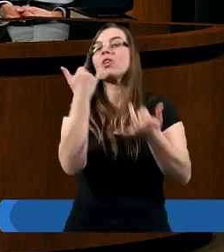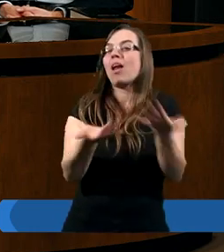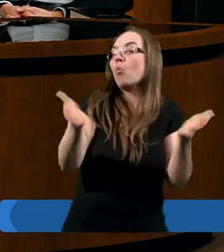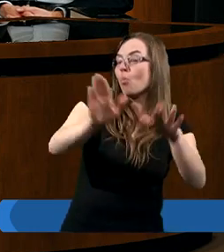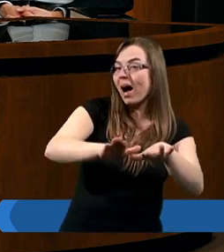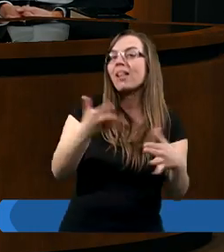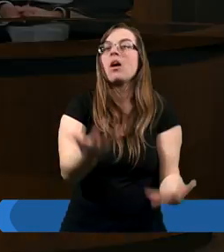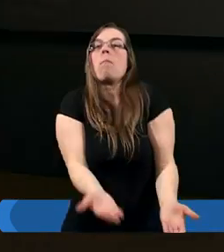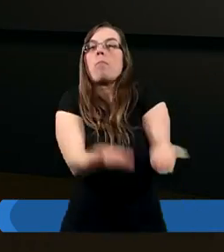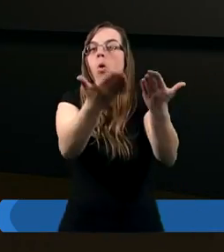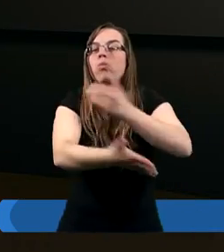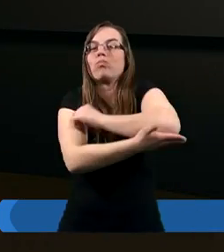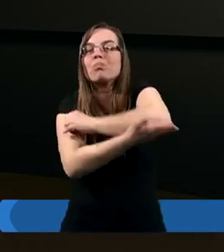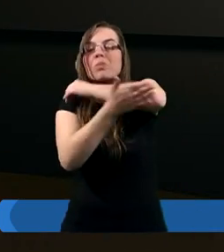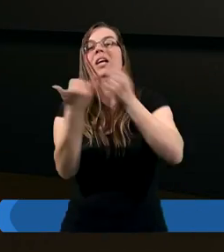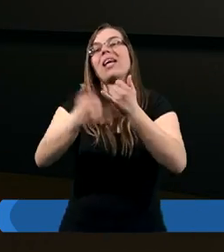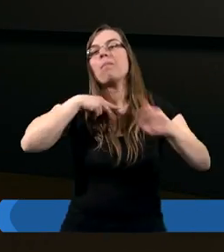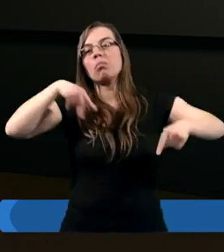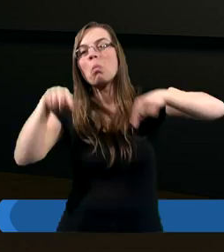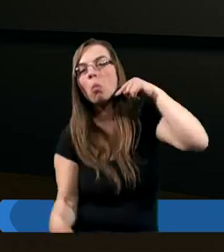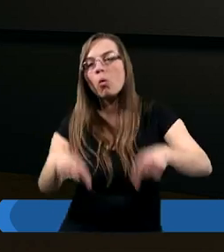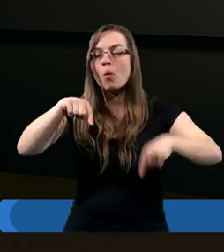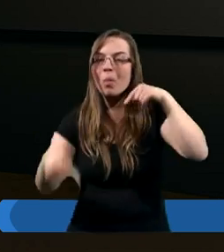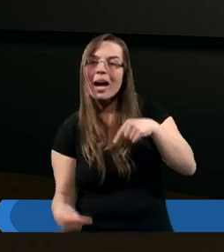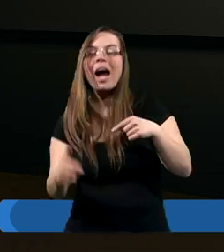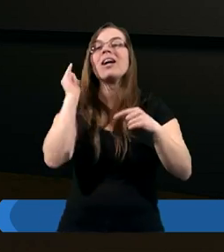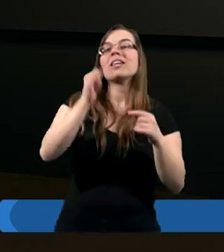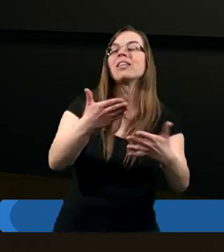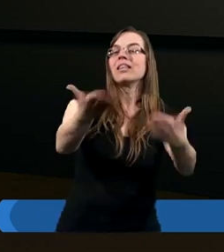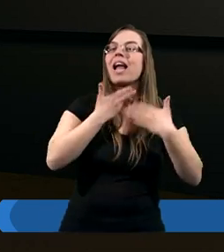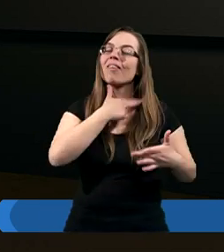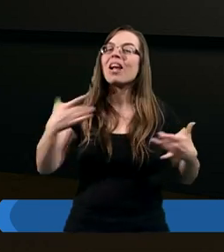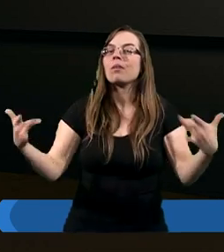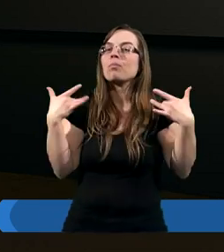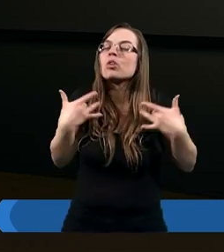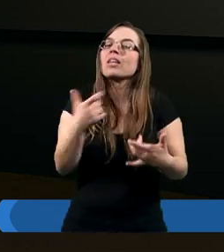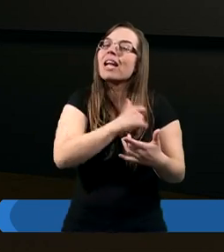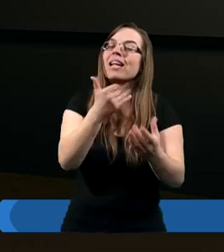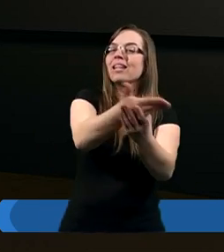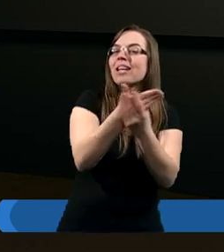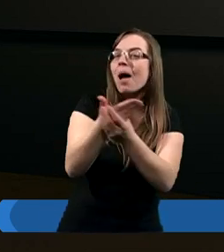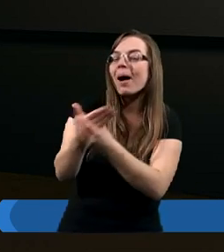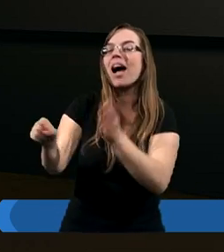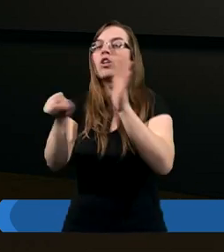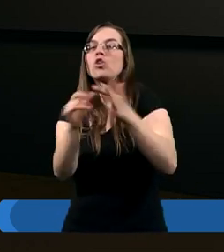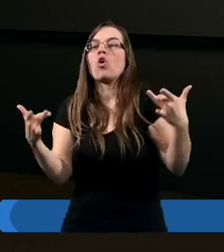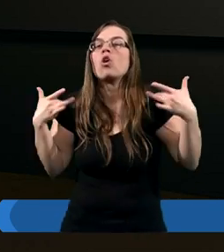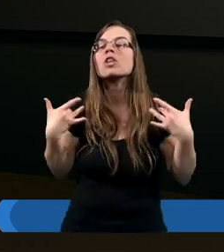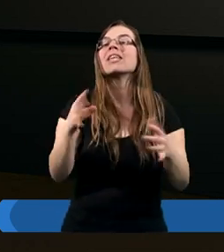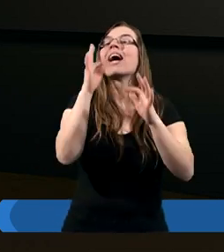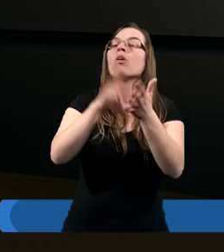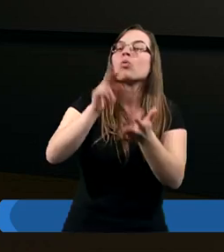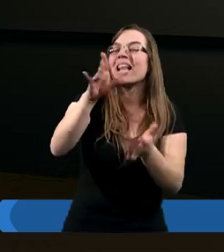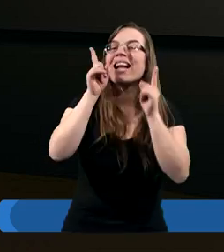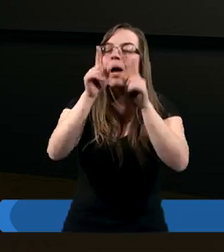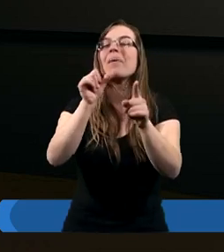upadamy, podnosić nas, gdy się potykamy na tej ścieżce naszego życia i zapraszać do życia, które tak